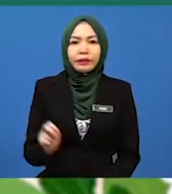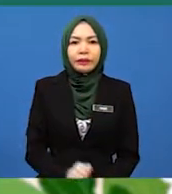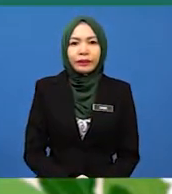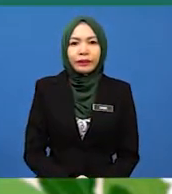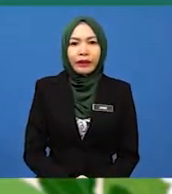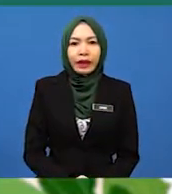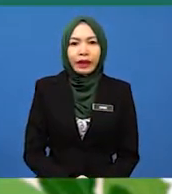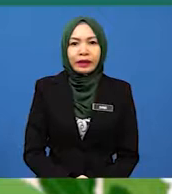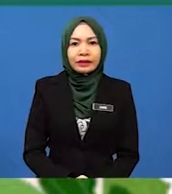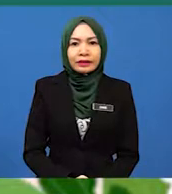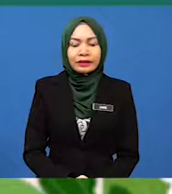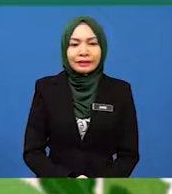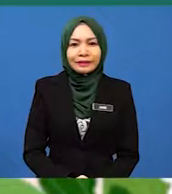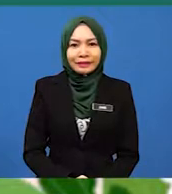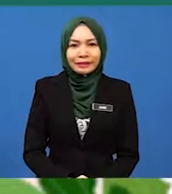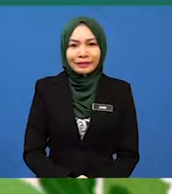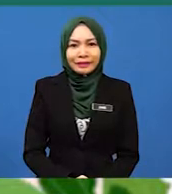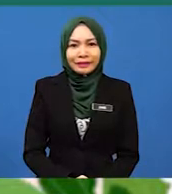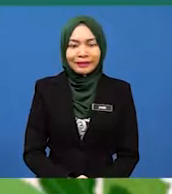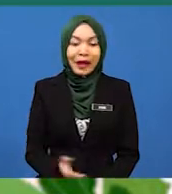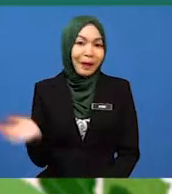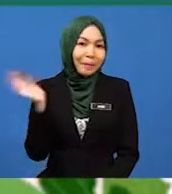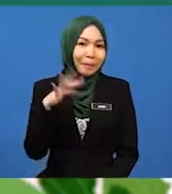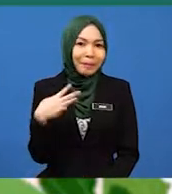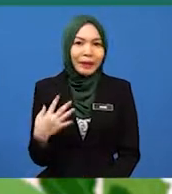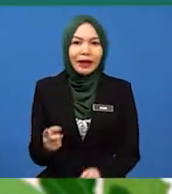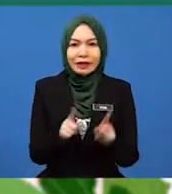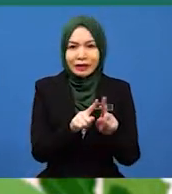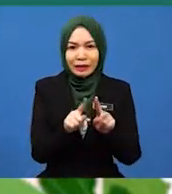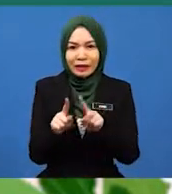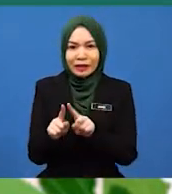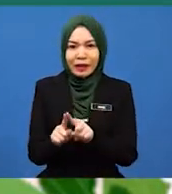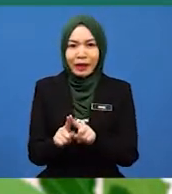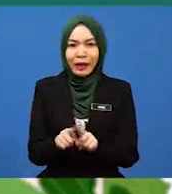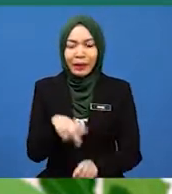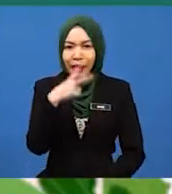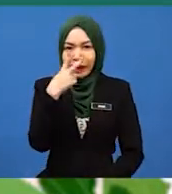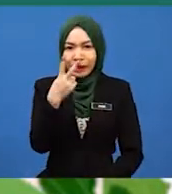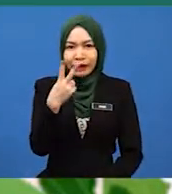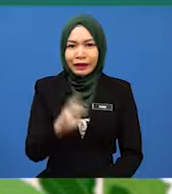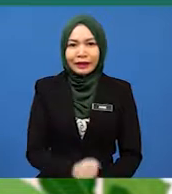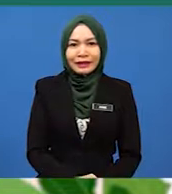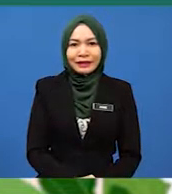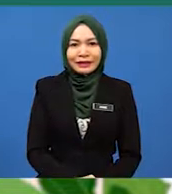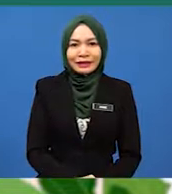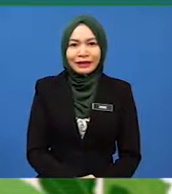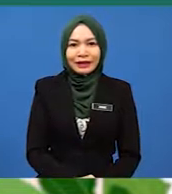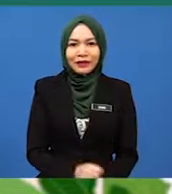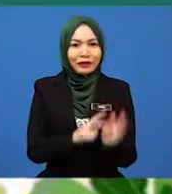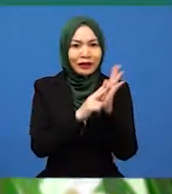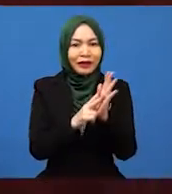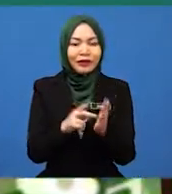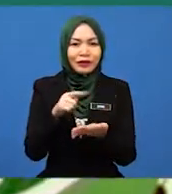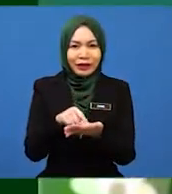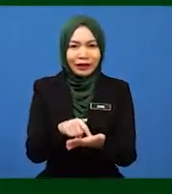Sebelum cikgu menerangkan lebih lanjut, marilah sama-sama kita menonton ikon-ikon ini.